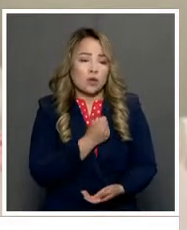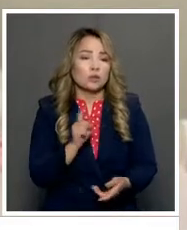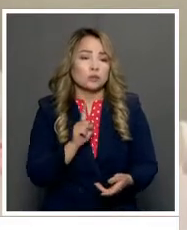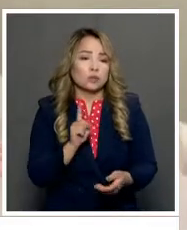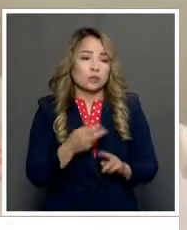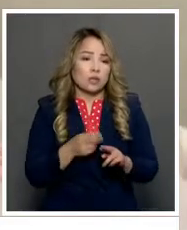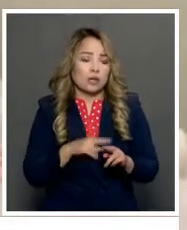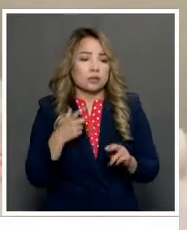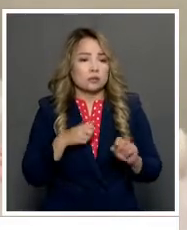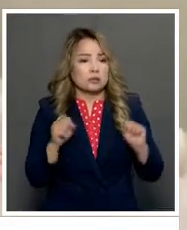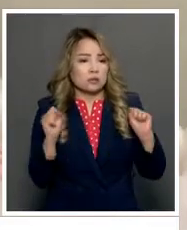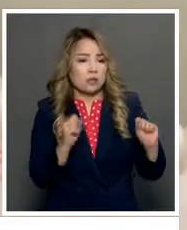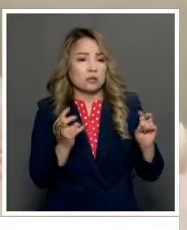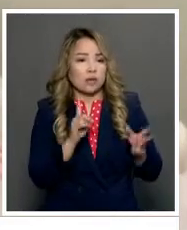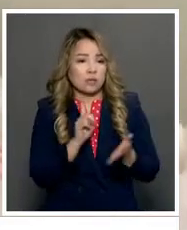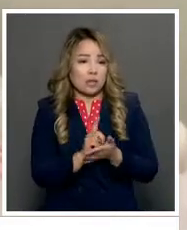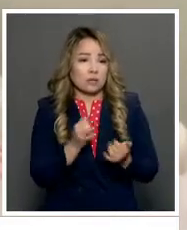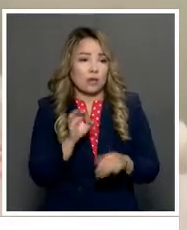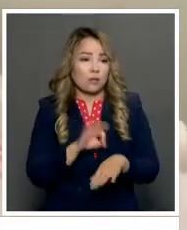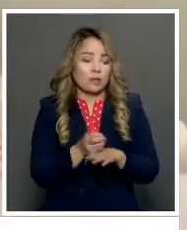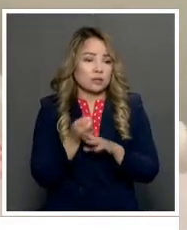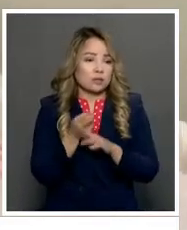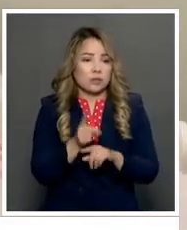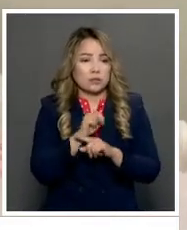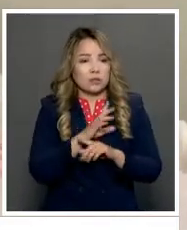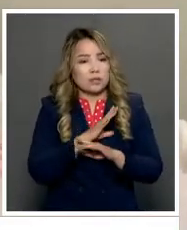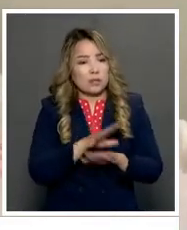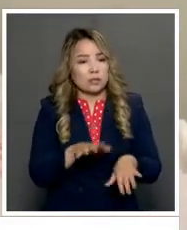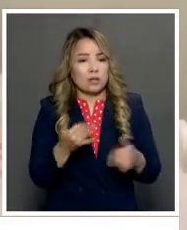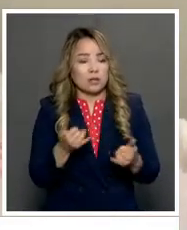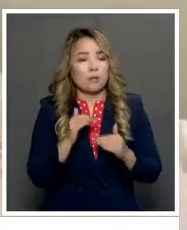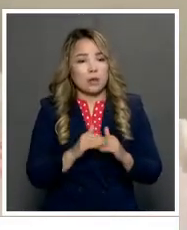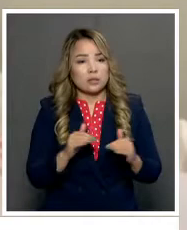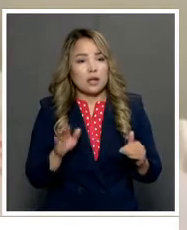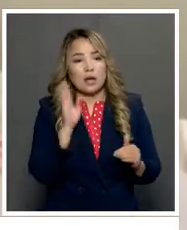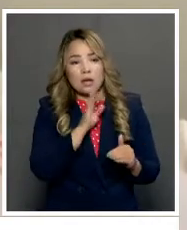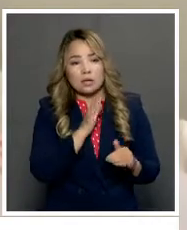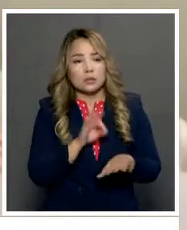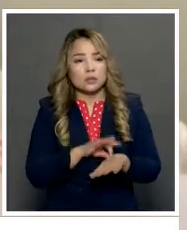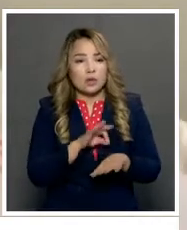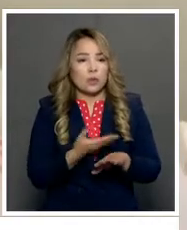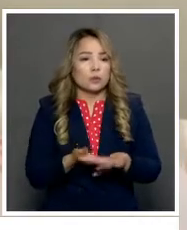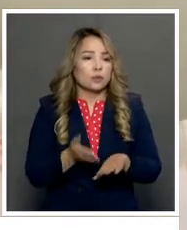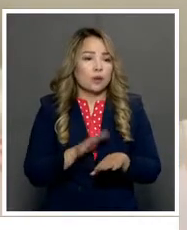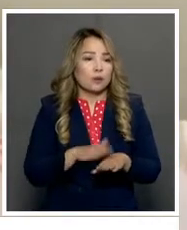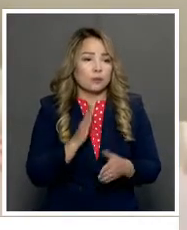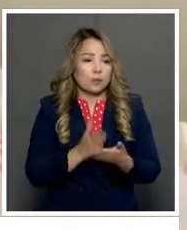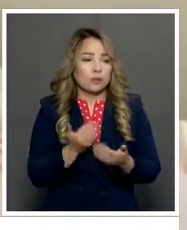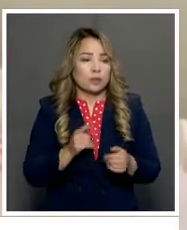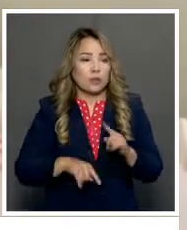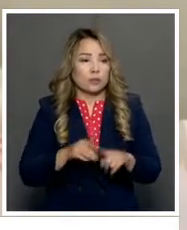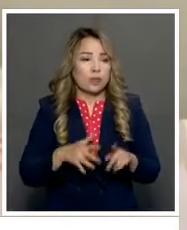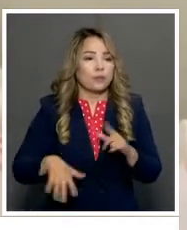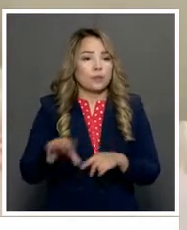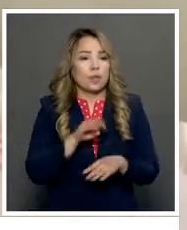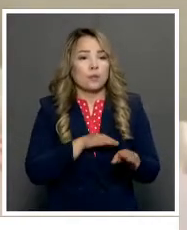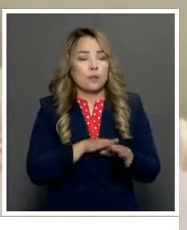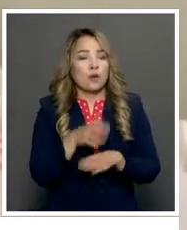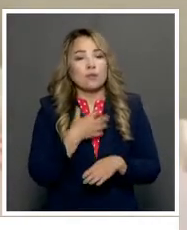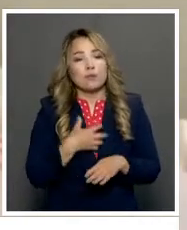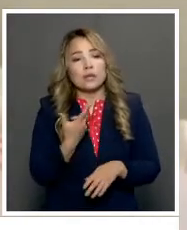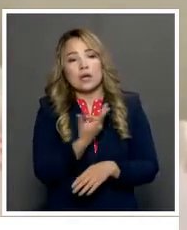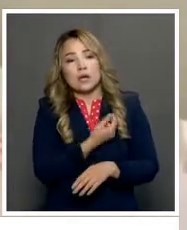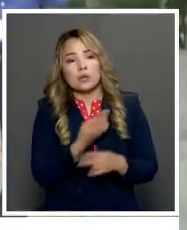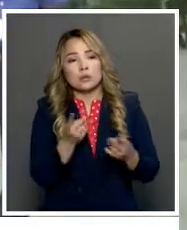екпе алмап едім, алғанымда ғой. Қазір ауруханада жатпас едім. Балаларым да, әйелім де ауырып жатыр. Отандастарыма вакцина алудың маңызды